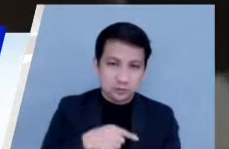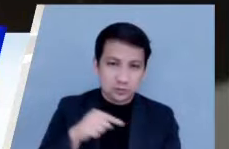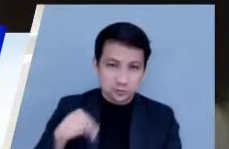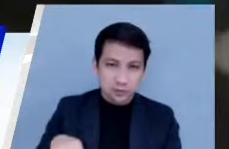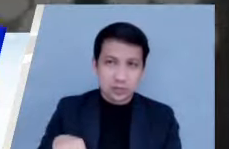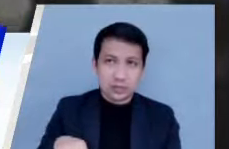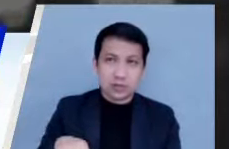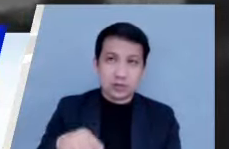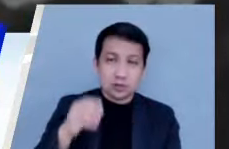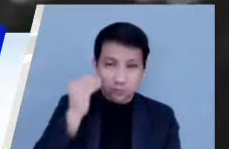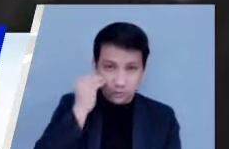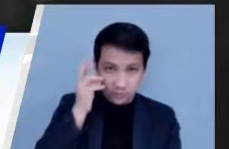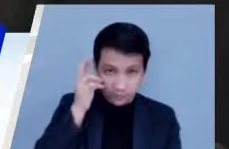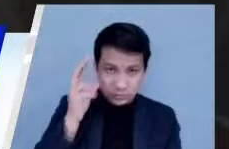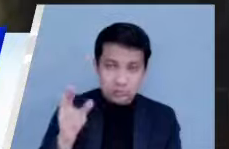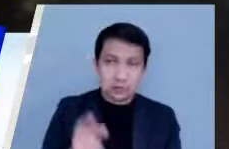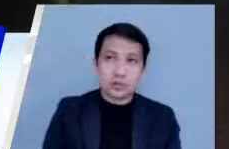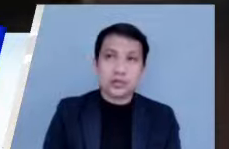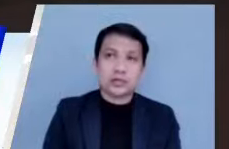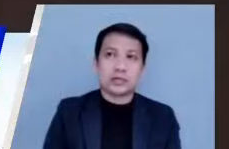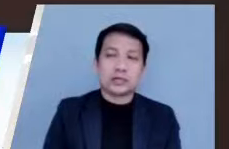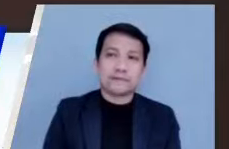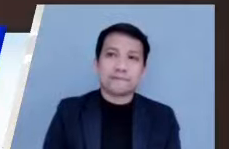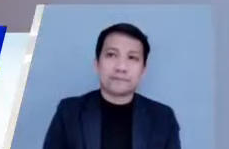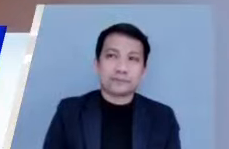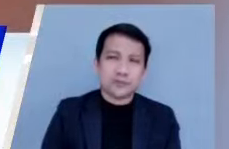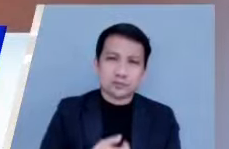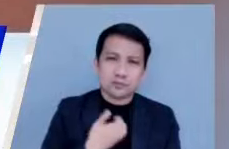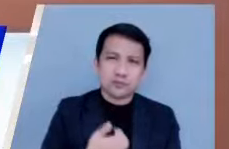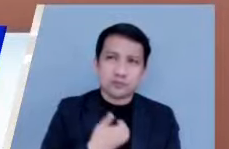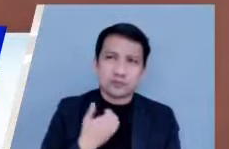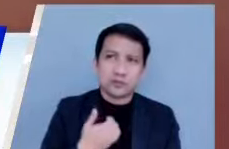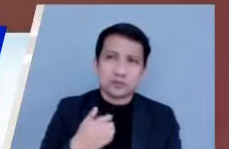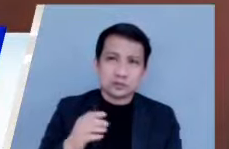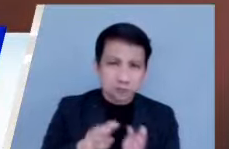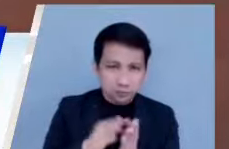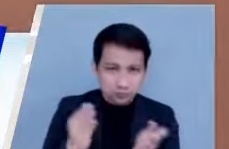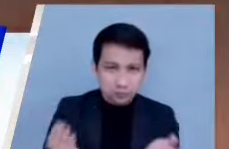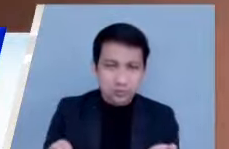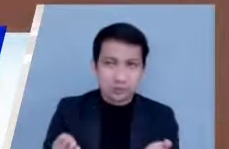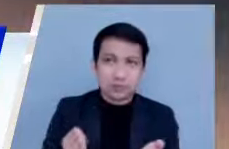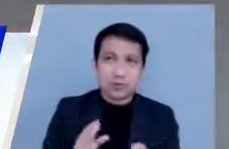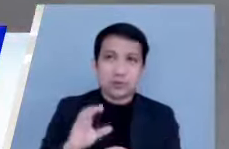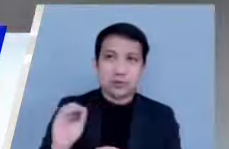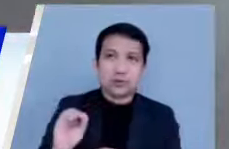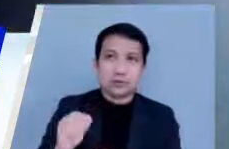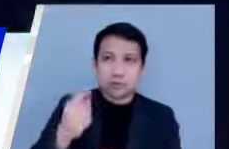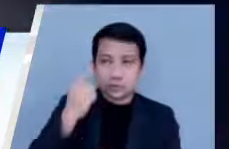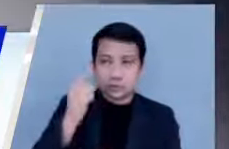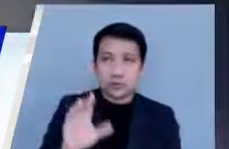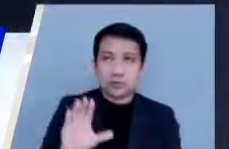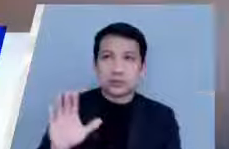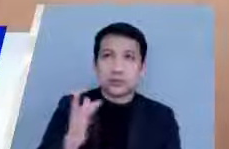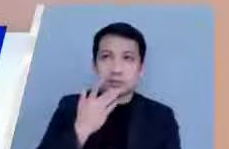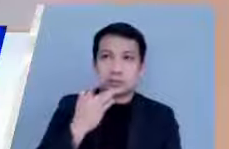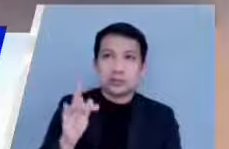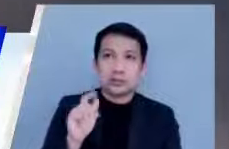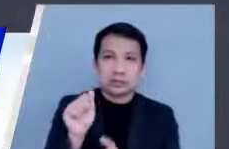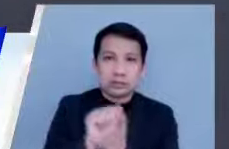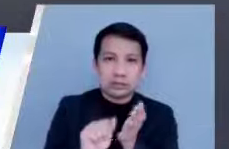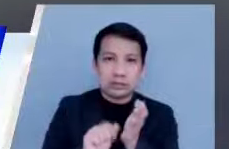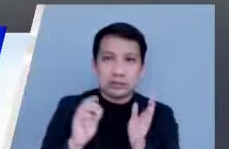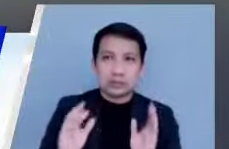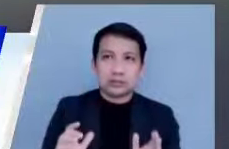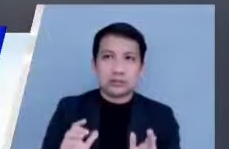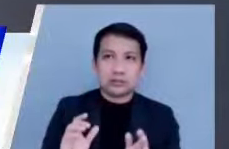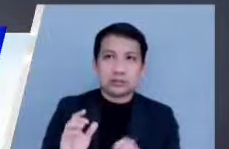Olivia Rodrigo. Emotional si Zia habang ina-unbox ang gift from one of her fave artists. Sa Philippine leg